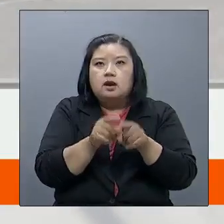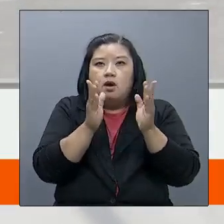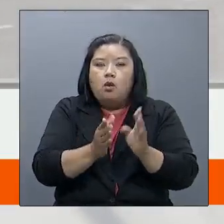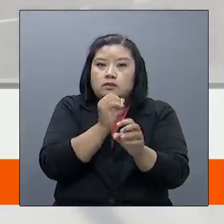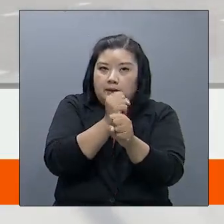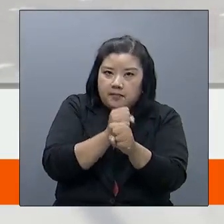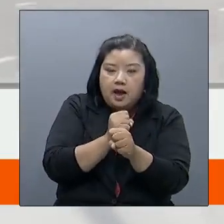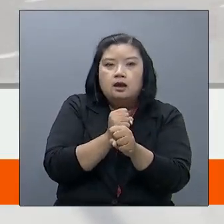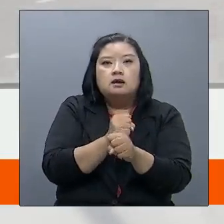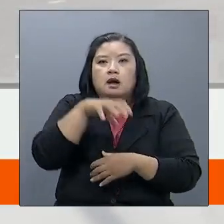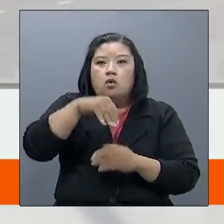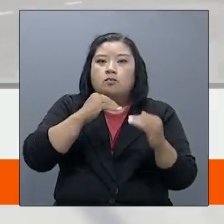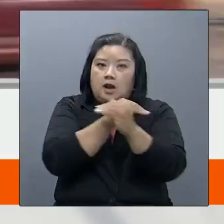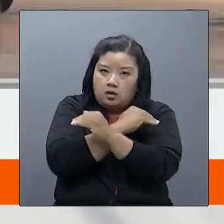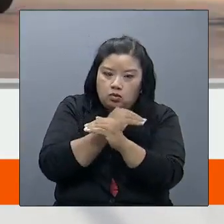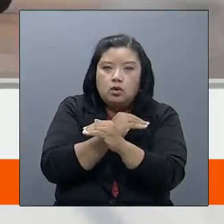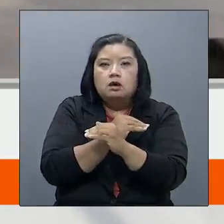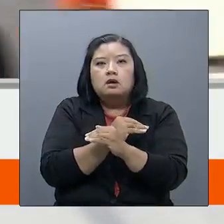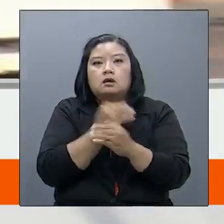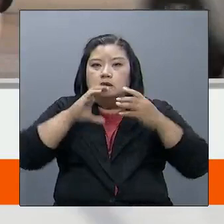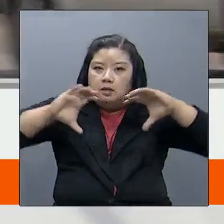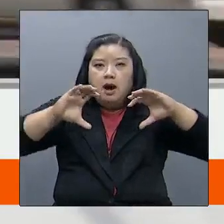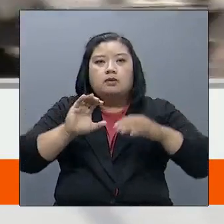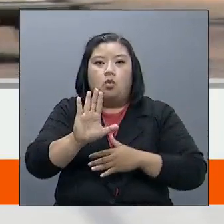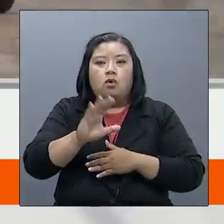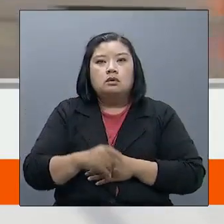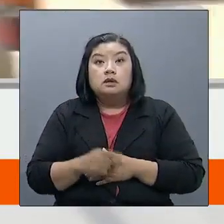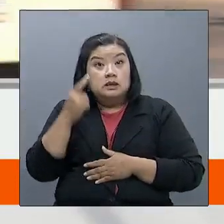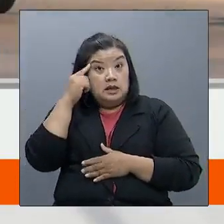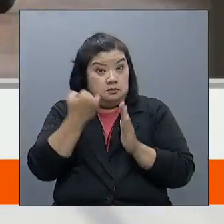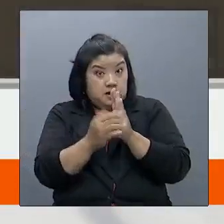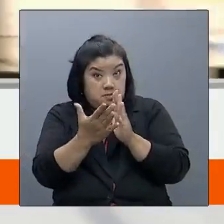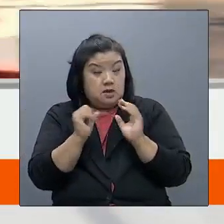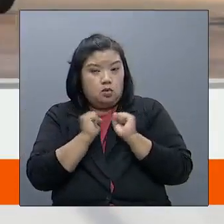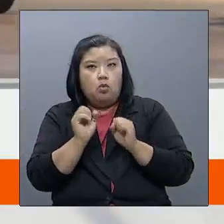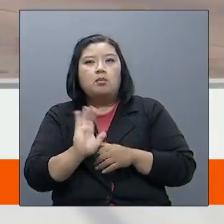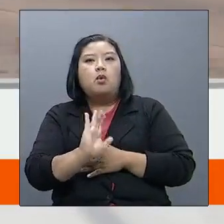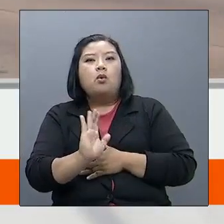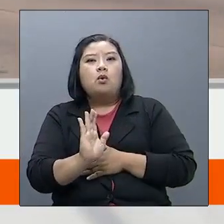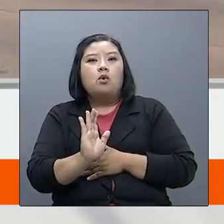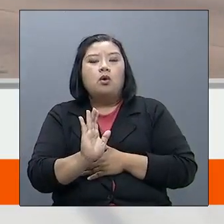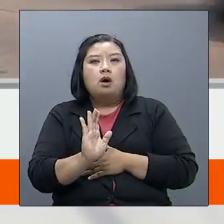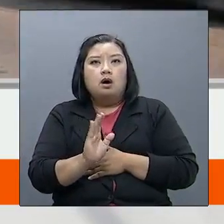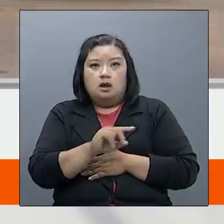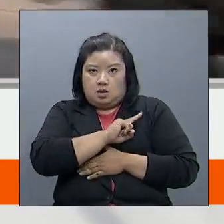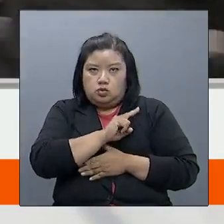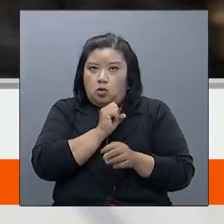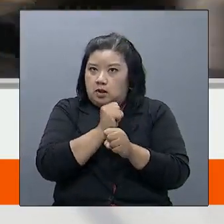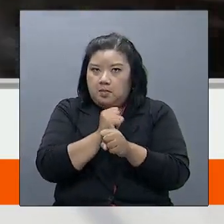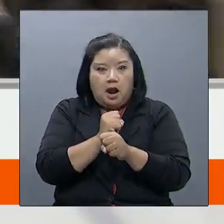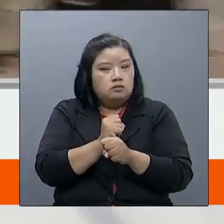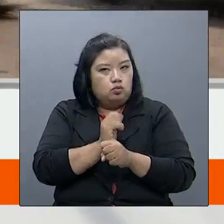จ้าหน้าที่ของกรมทางนะครับถ้าท่านไม่ได้ทำผิดอะไรท่านก็ไม่ต้องไปกลัวอะไรนะครับท่านก็ทำหน้าที่ให้ดีที่สุดต่อ